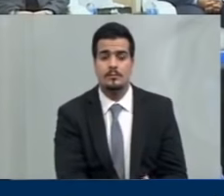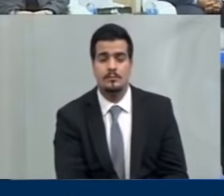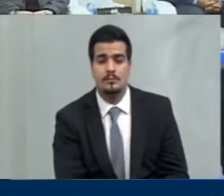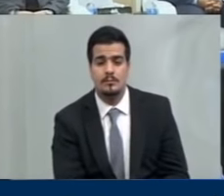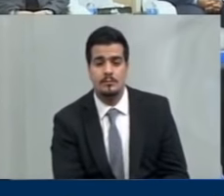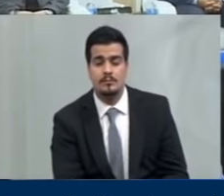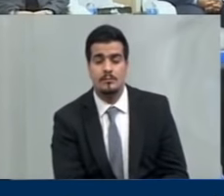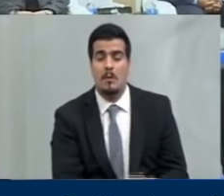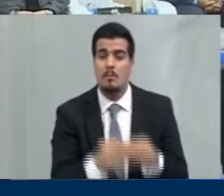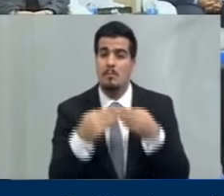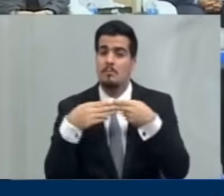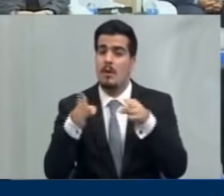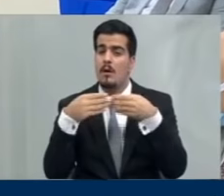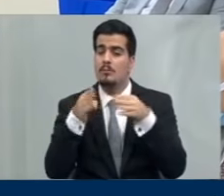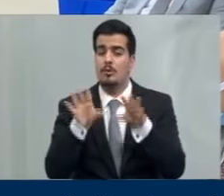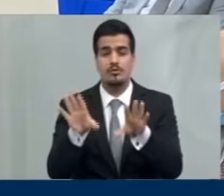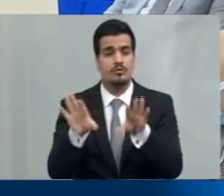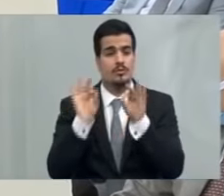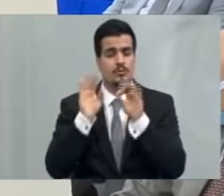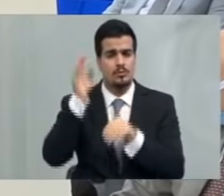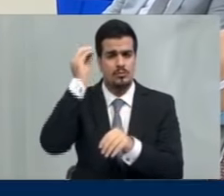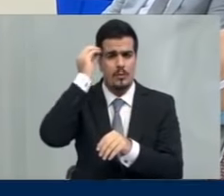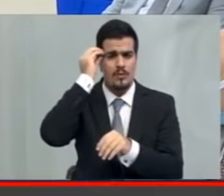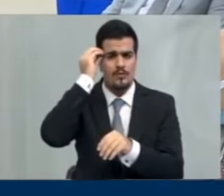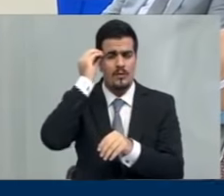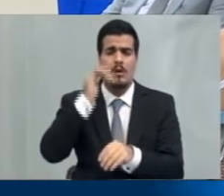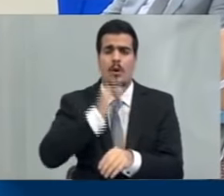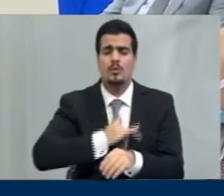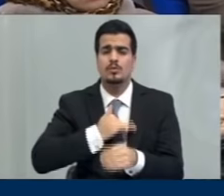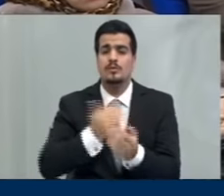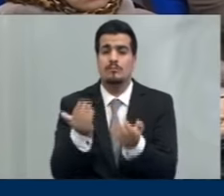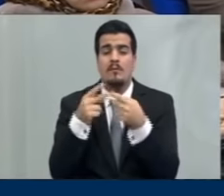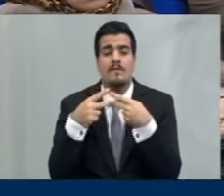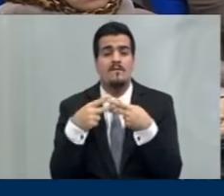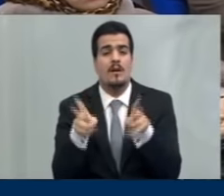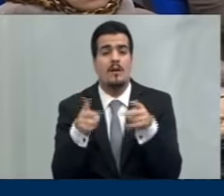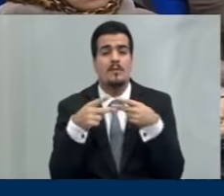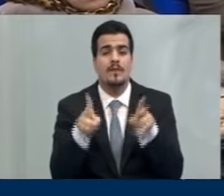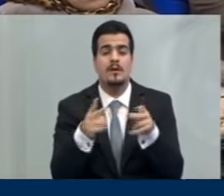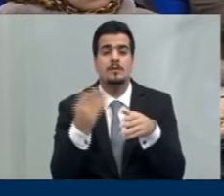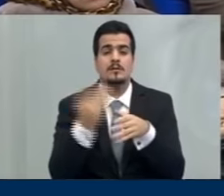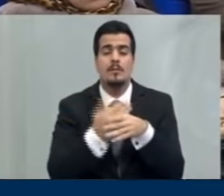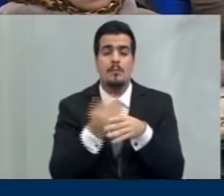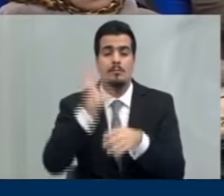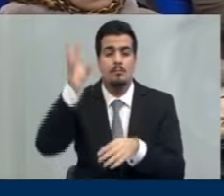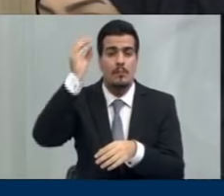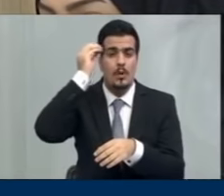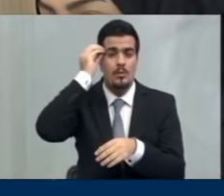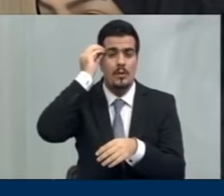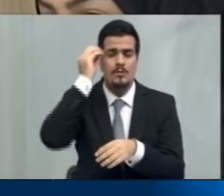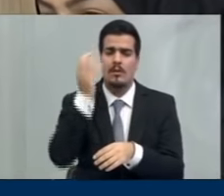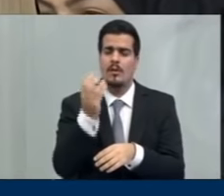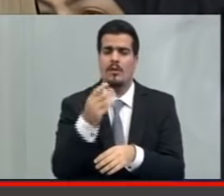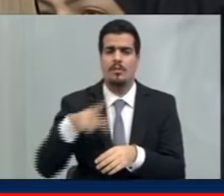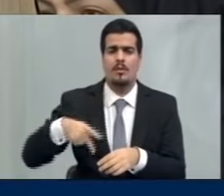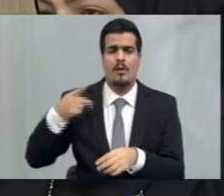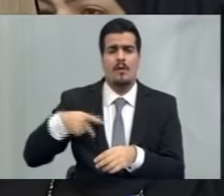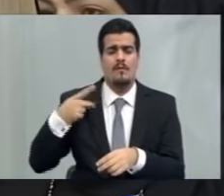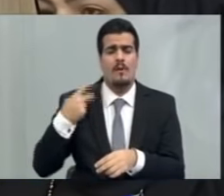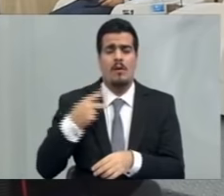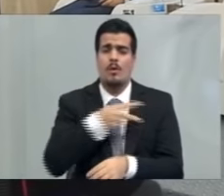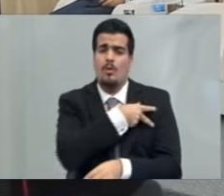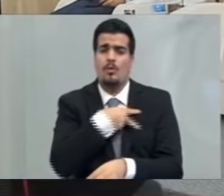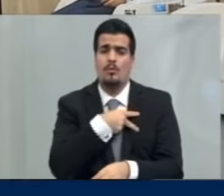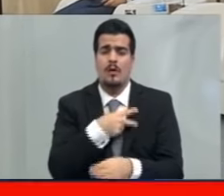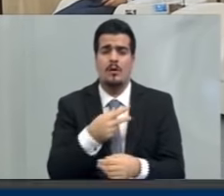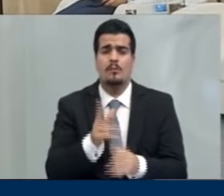باب جديد للعلم والمعرفة اقتضت الحاجة لافتتاحه، يسهم في زيادة المعرفة وتثقيف موظفي الدولة،